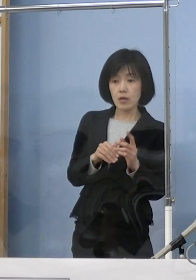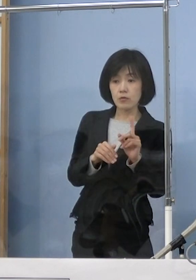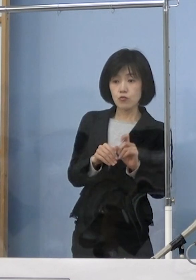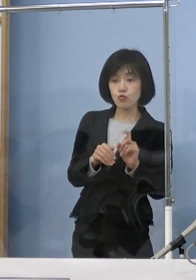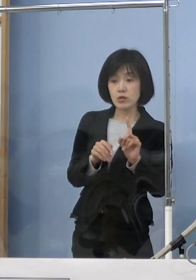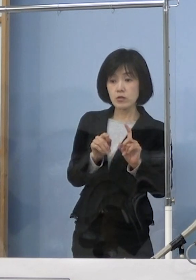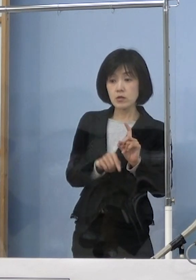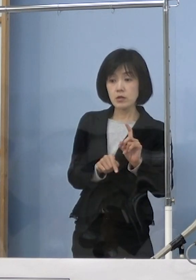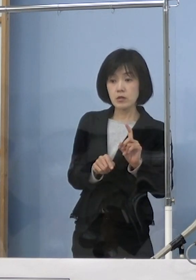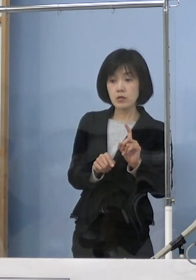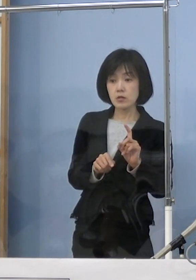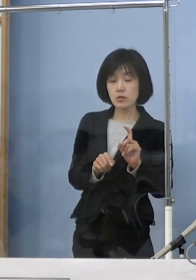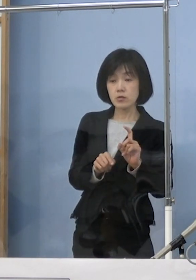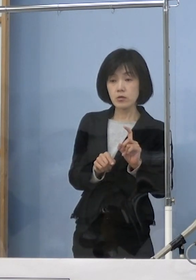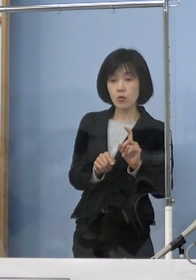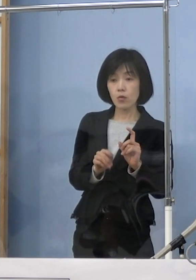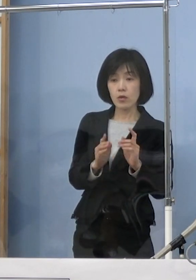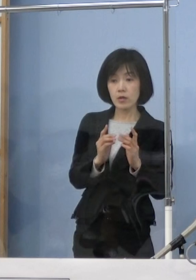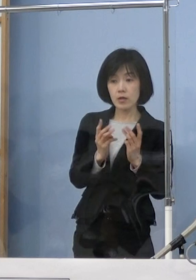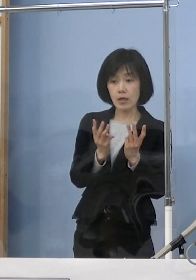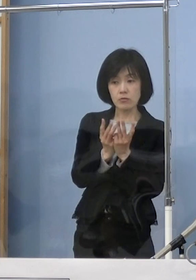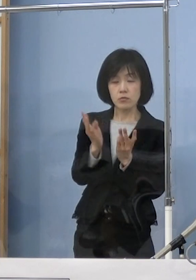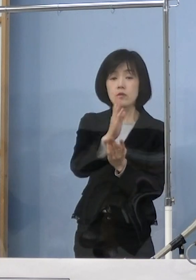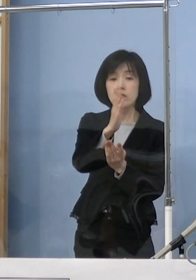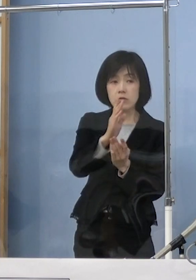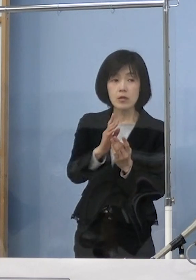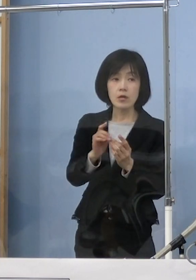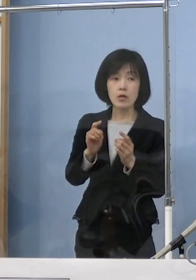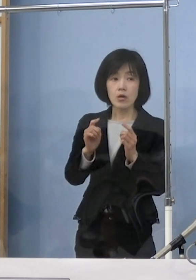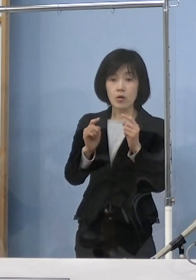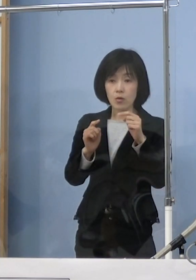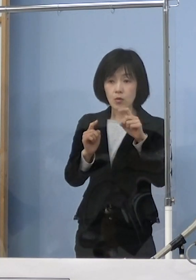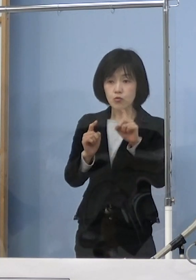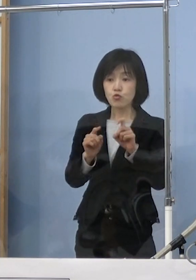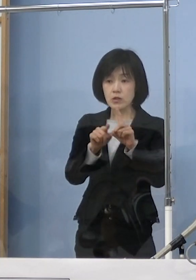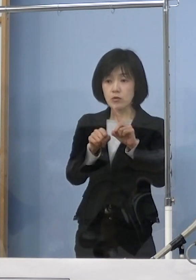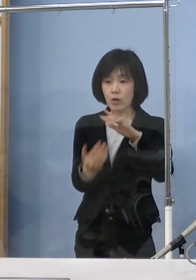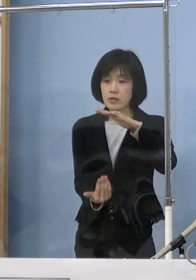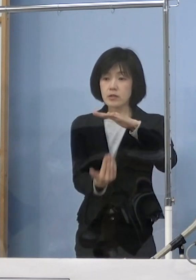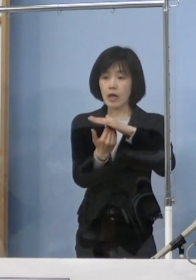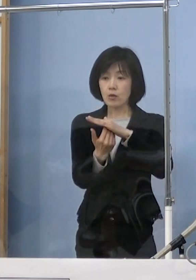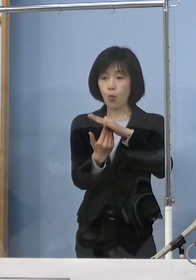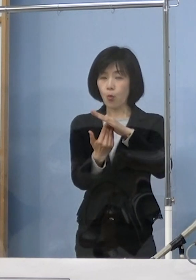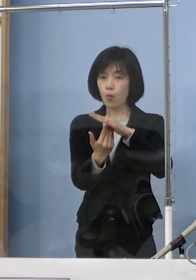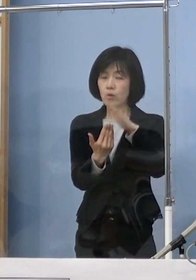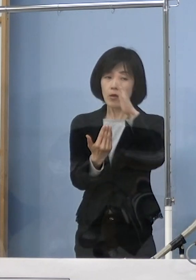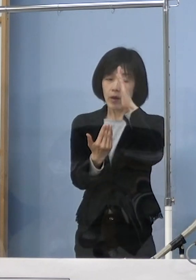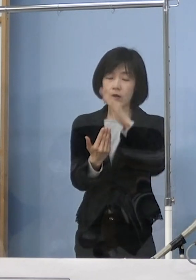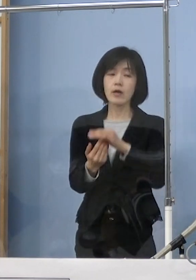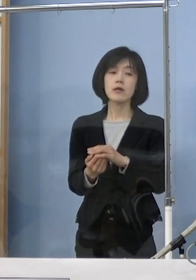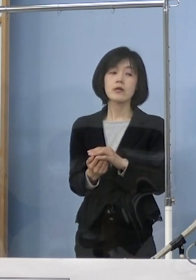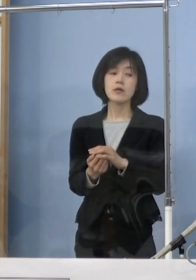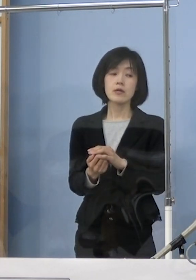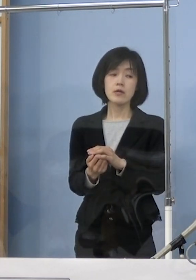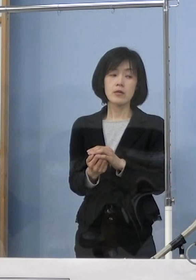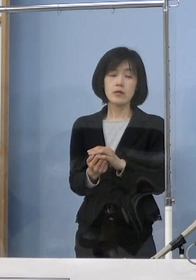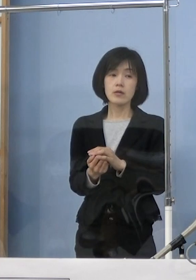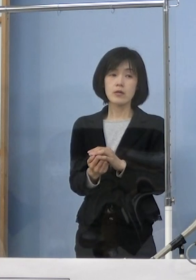ではない、 ミニマムのそうではないというのは当然これでマックスということではなくて、まあ、ミニマムというか、ま